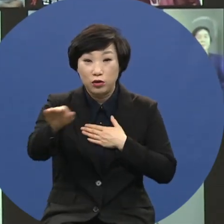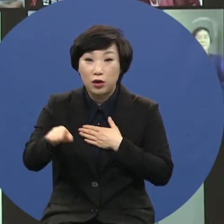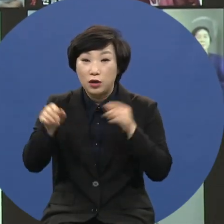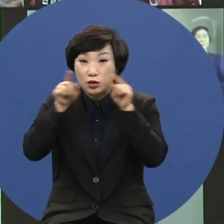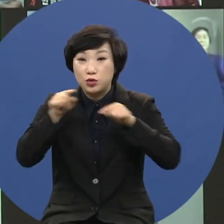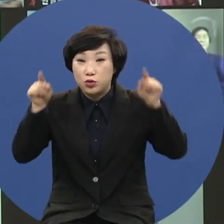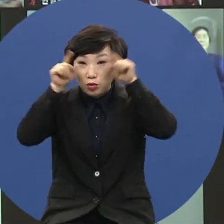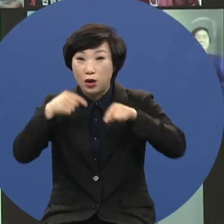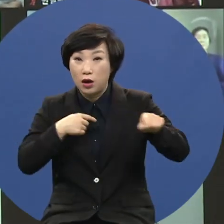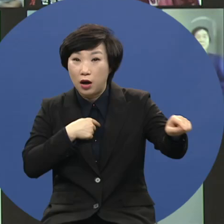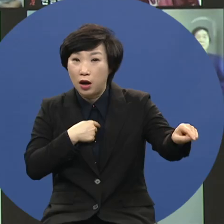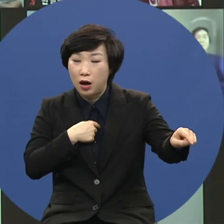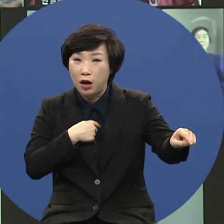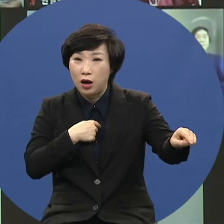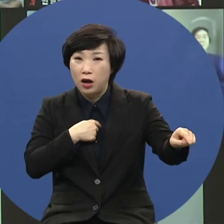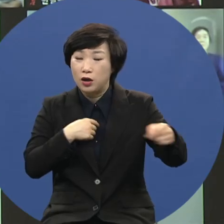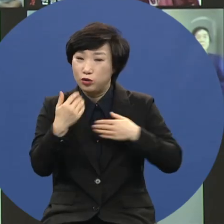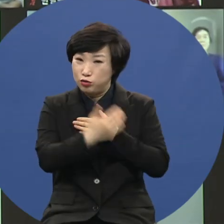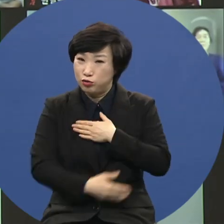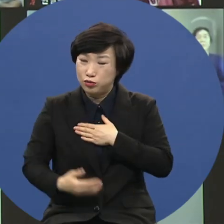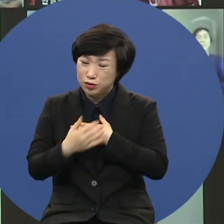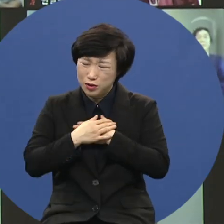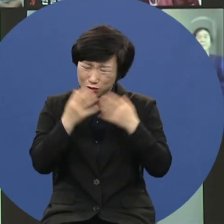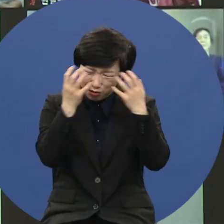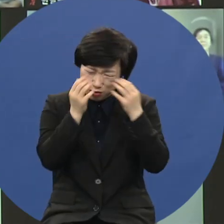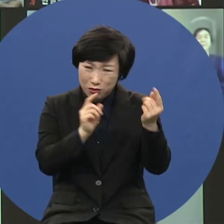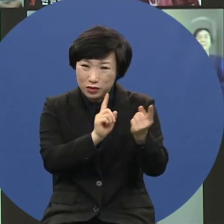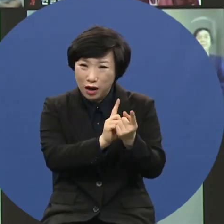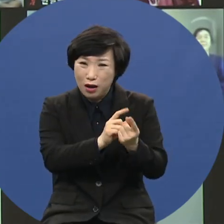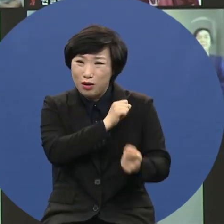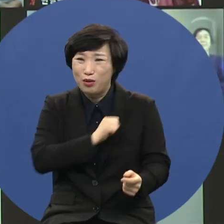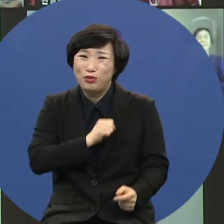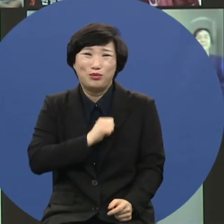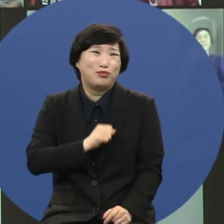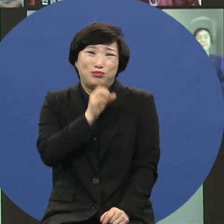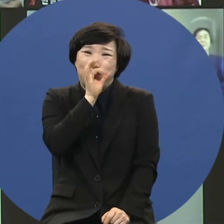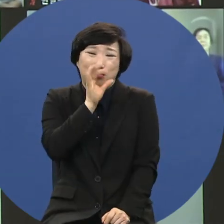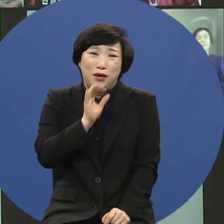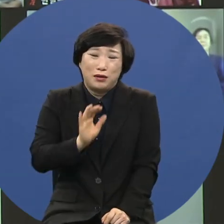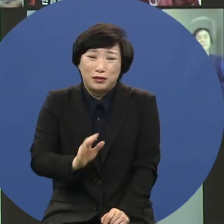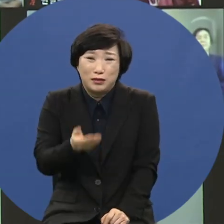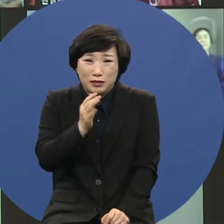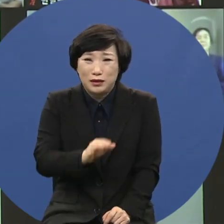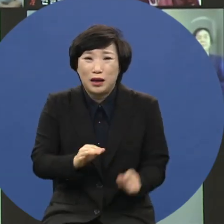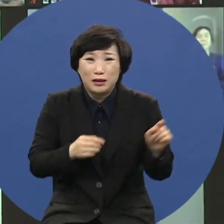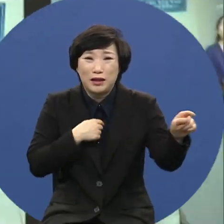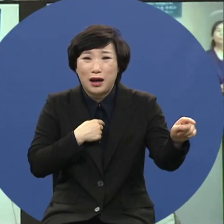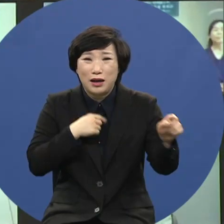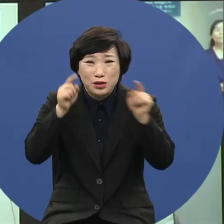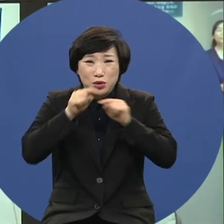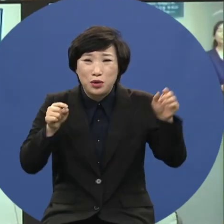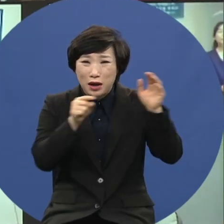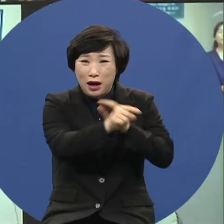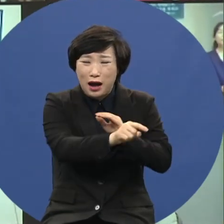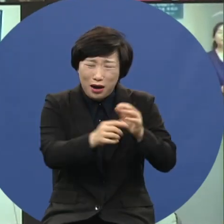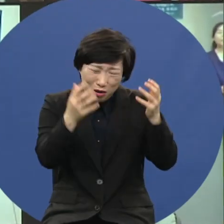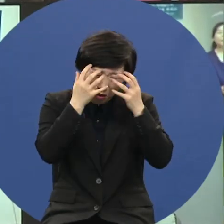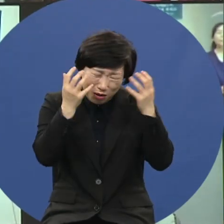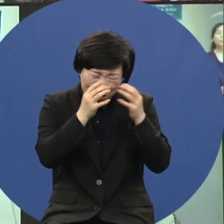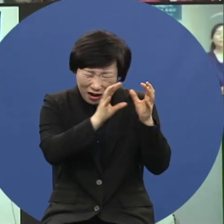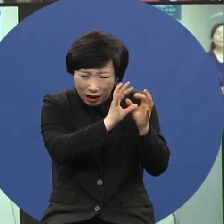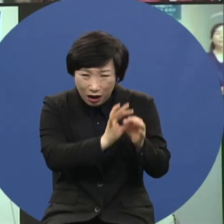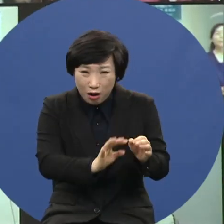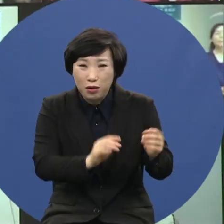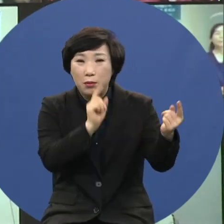가도 육신이 당하는 고통도 견딜 수가 없는데 지옥에서 그 온갖 고통을